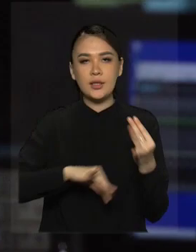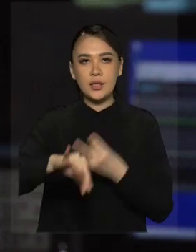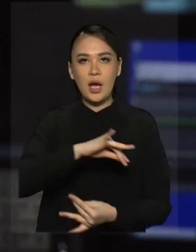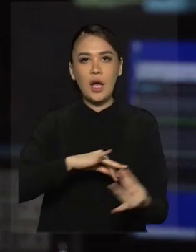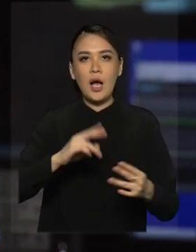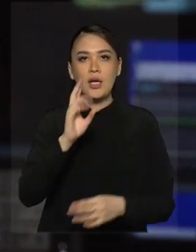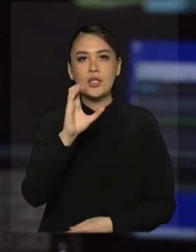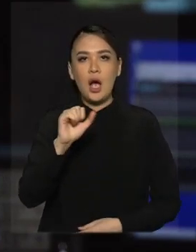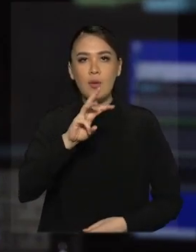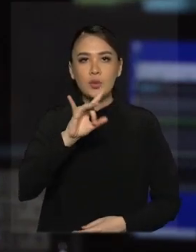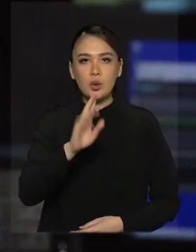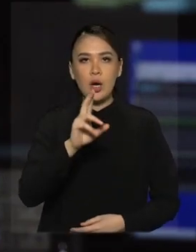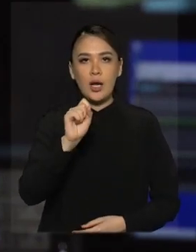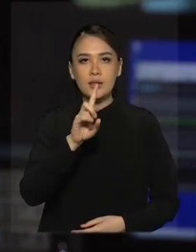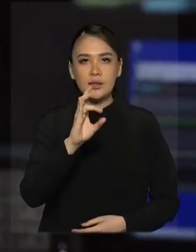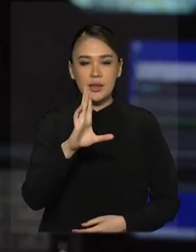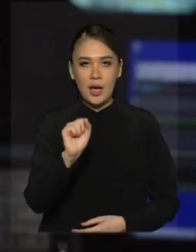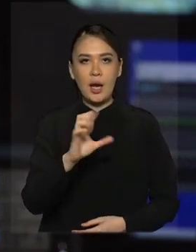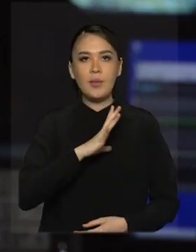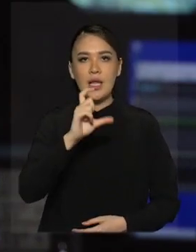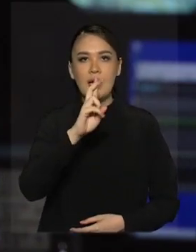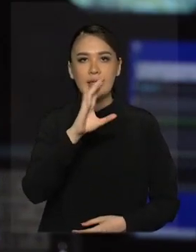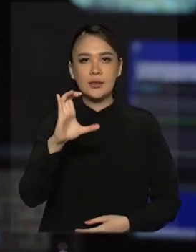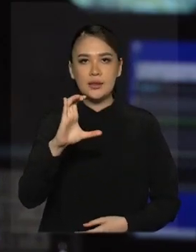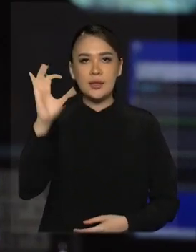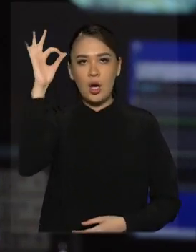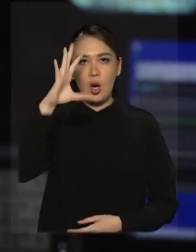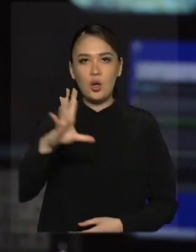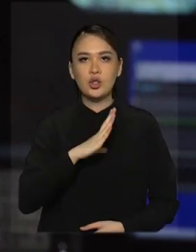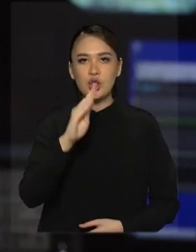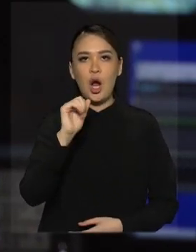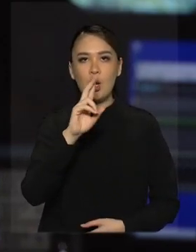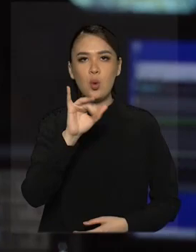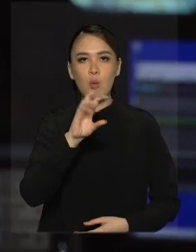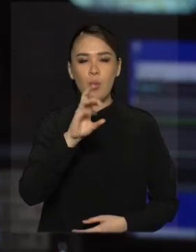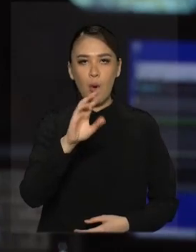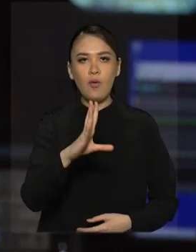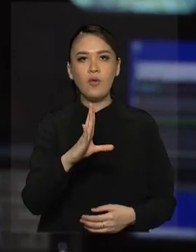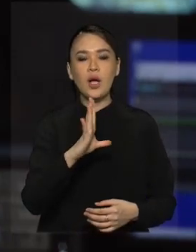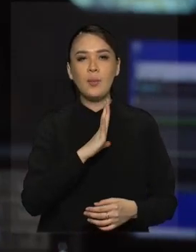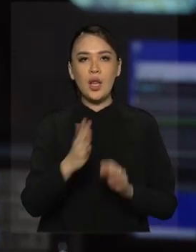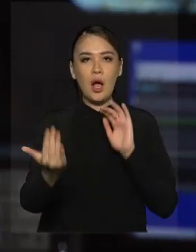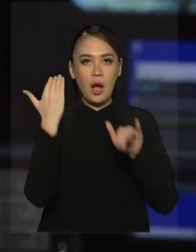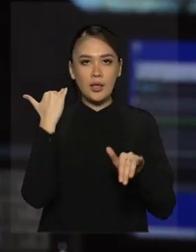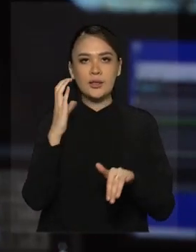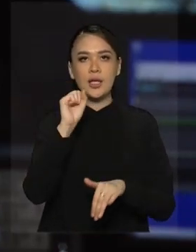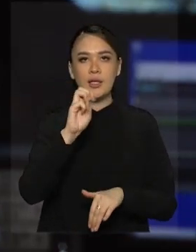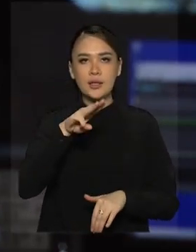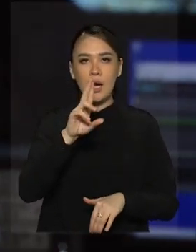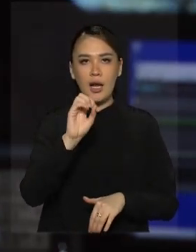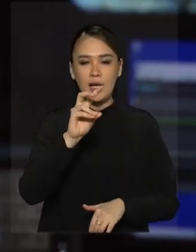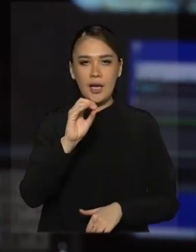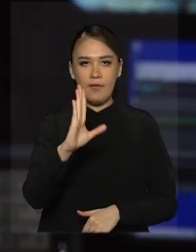Самрук Казына стал экс-руководитель частной компании Нурлан Жакупов. Ранее фонд возглавлял Алмасадам